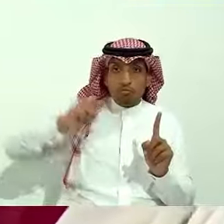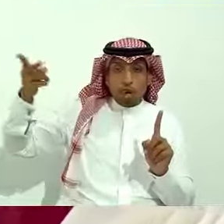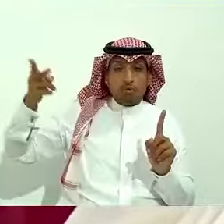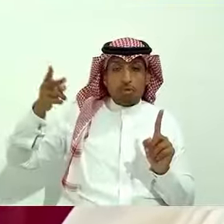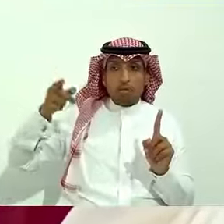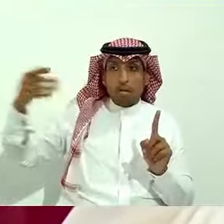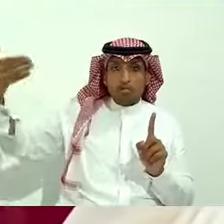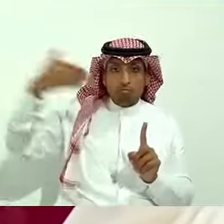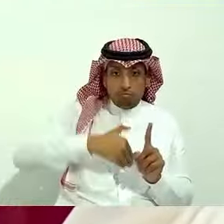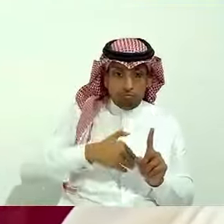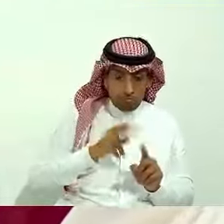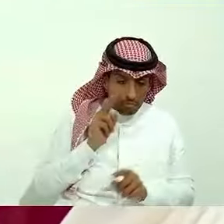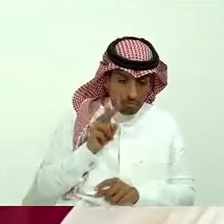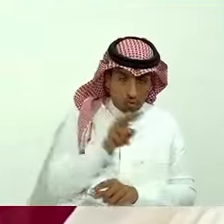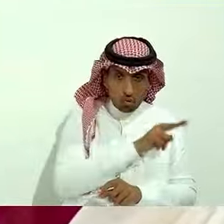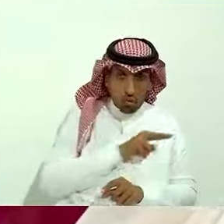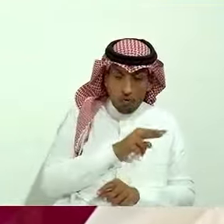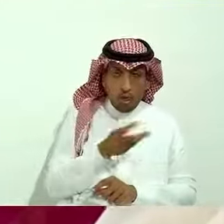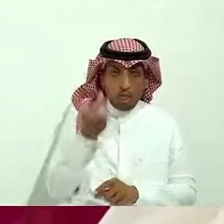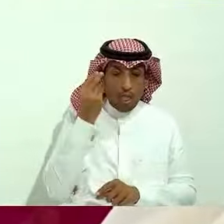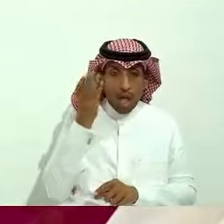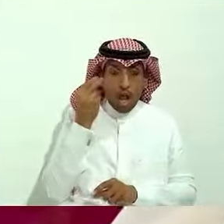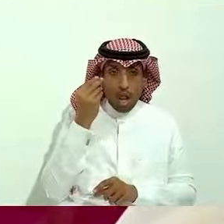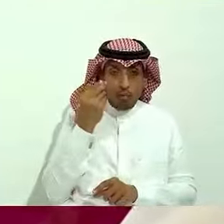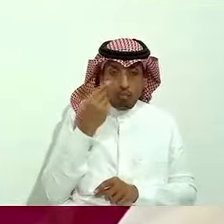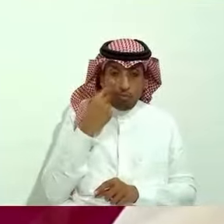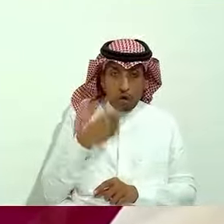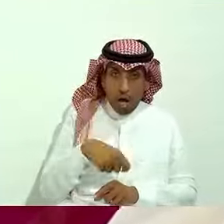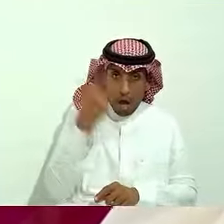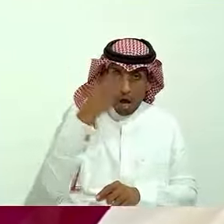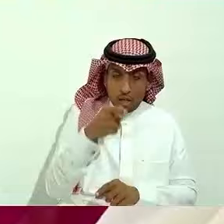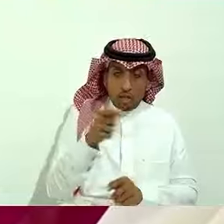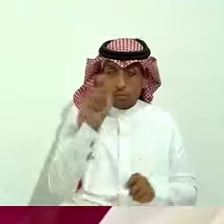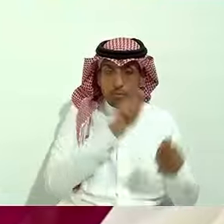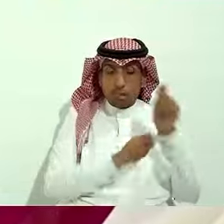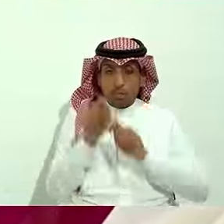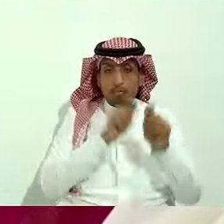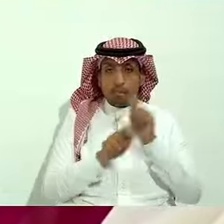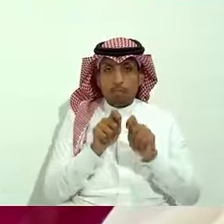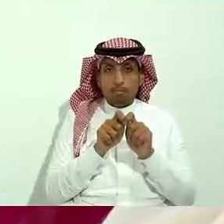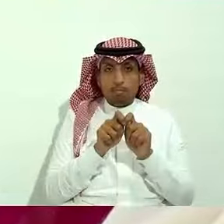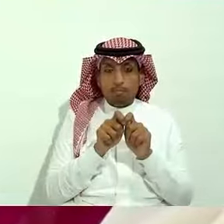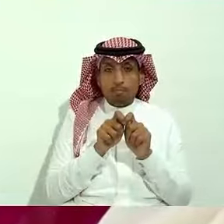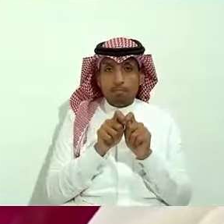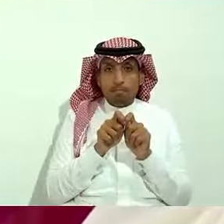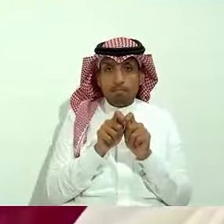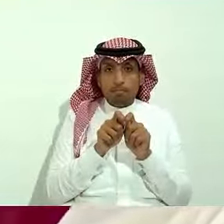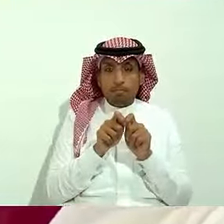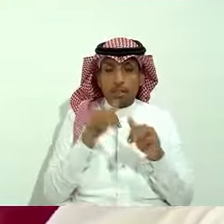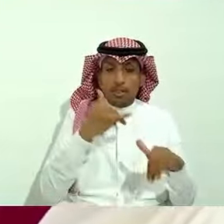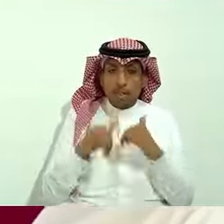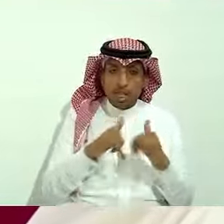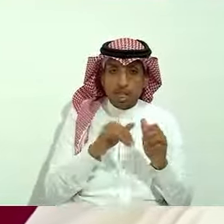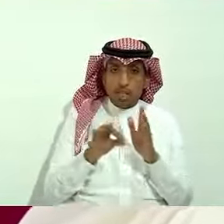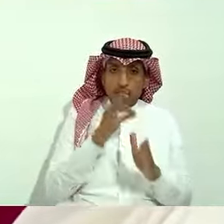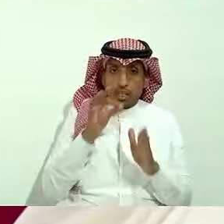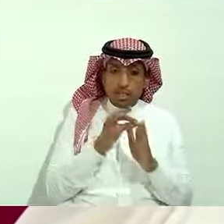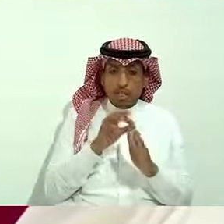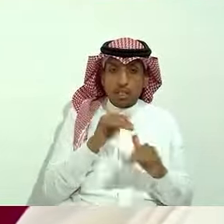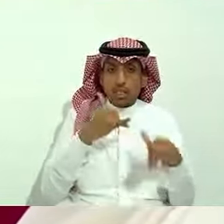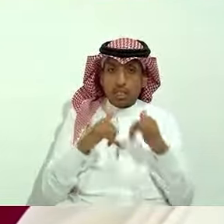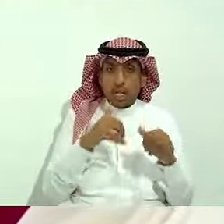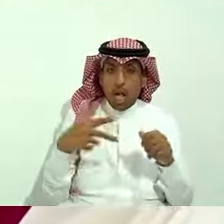وصل للمنطقة شاف ثقافتهم أعجب، شاف قيمة بالتصاميم اللي عندهم بالطرق التطريز طرق القص